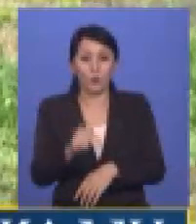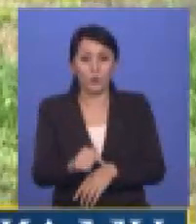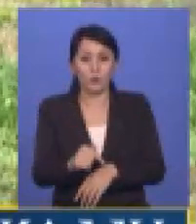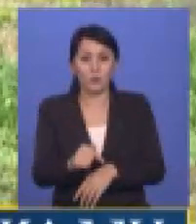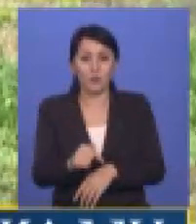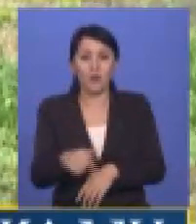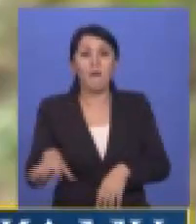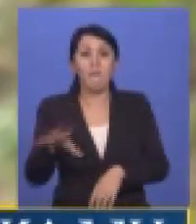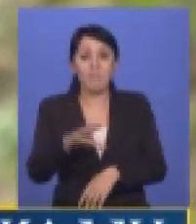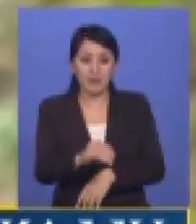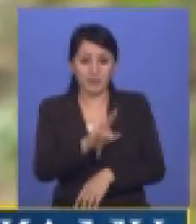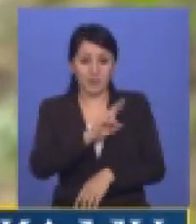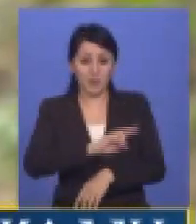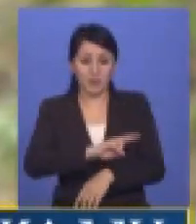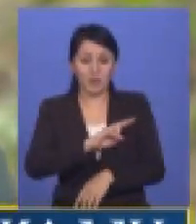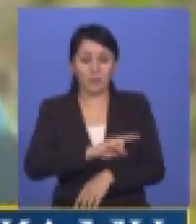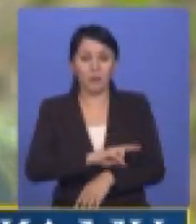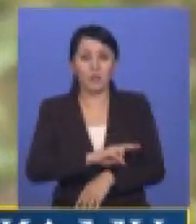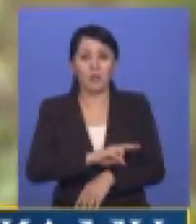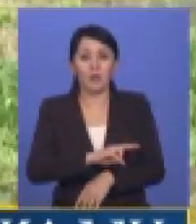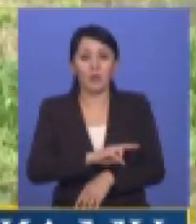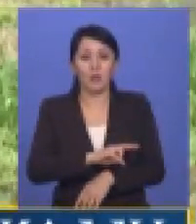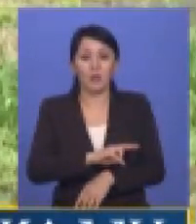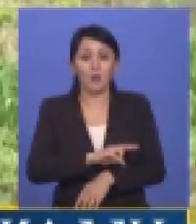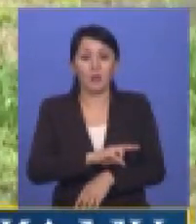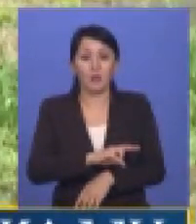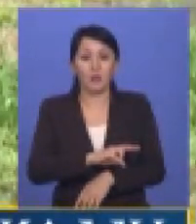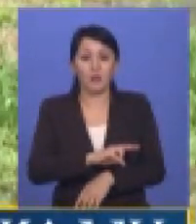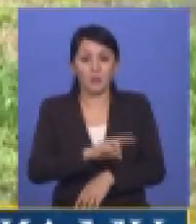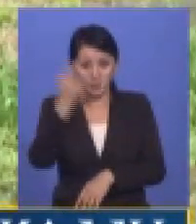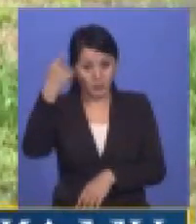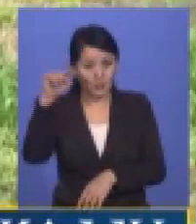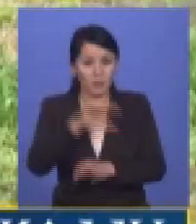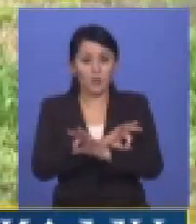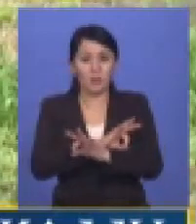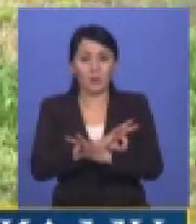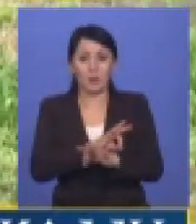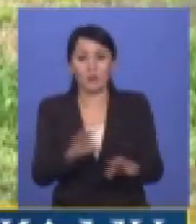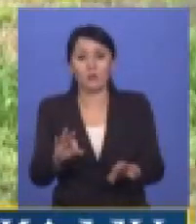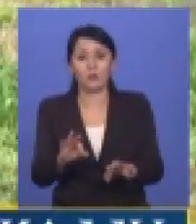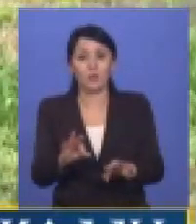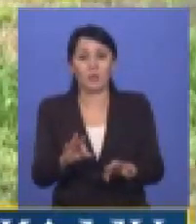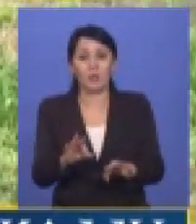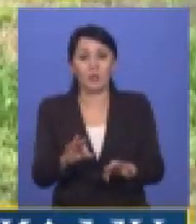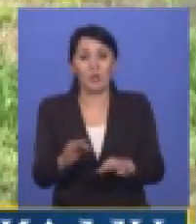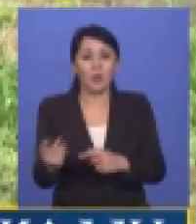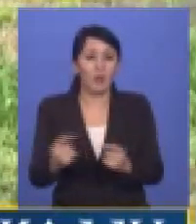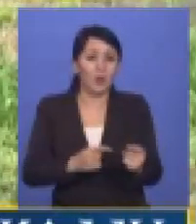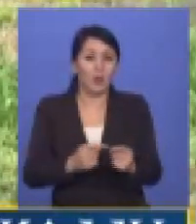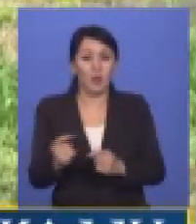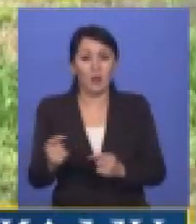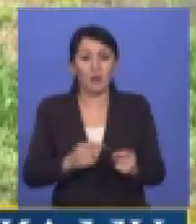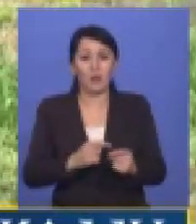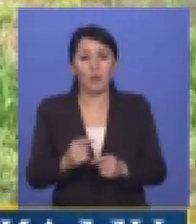кезінде бірге жұмыс істеп, партия комитетінде істеп бірге. Сондан бері білем ол кісіні, өз ол спортшы. Жас бала кезінен